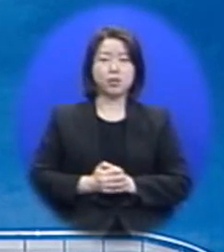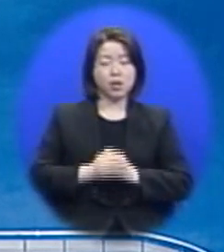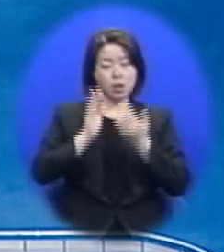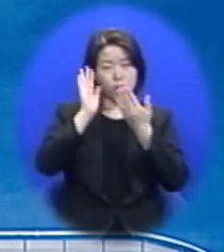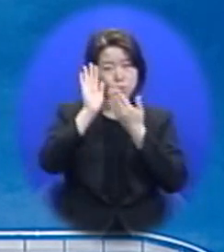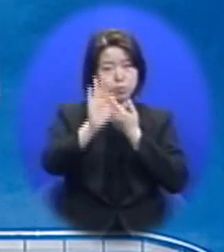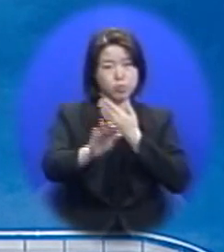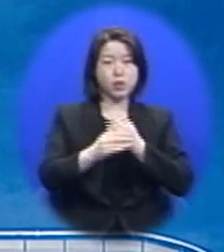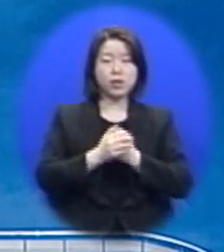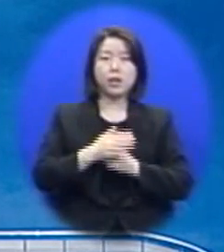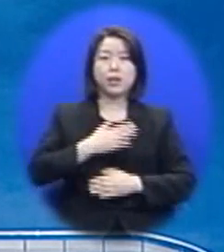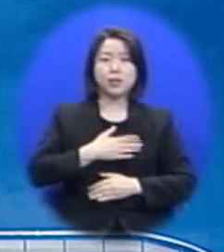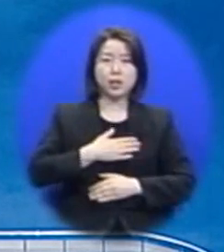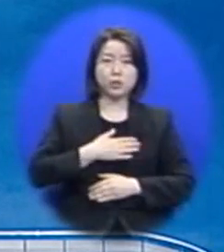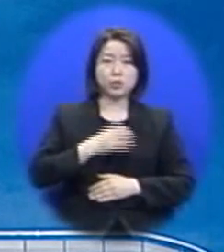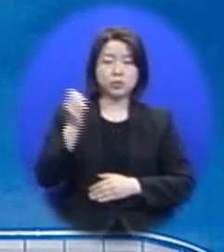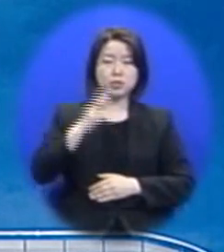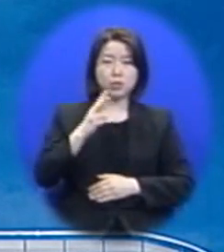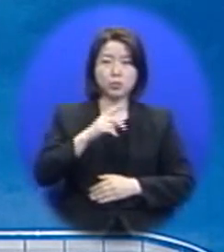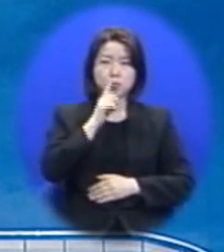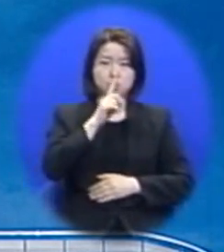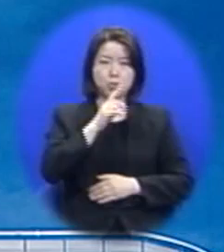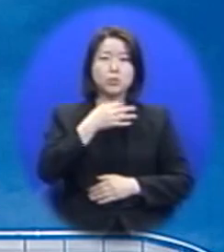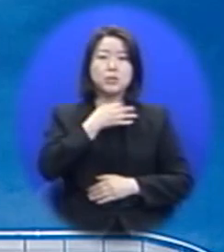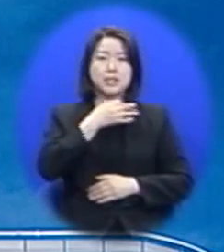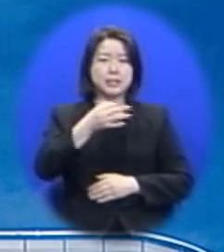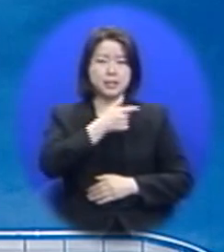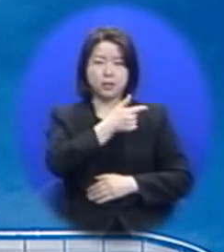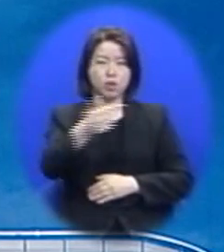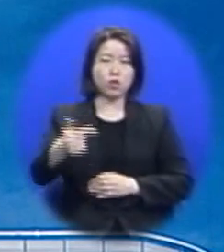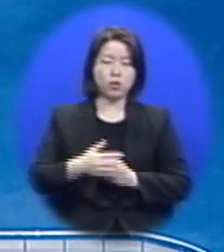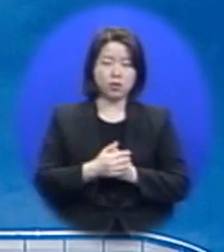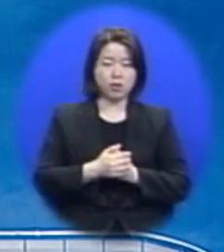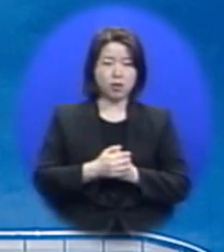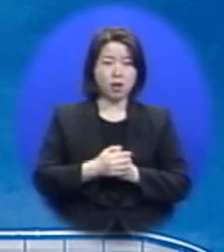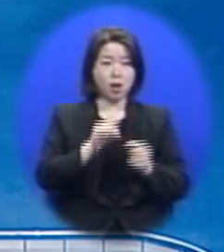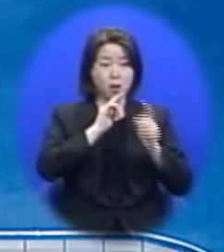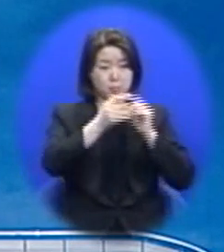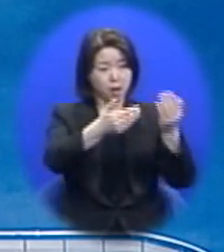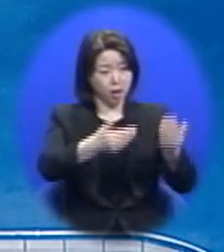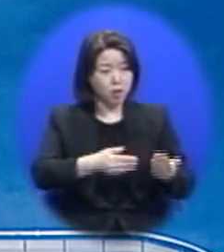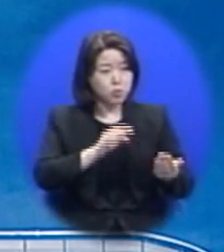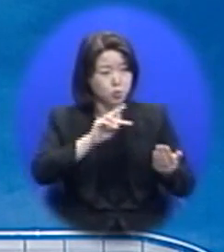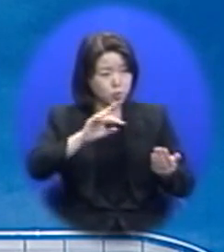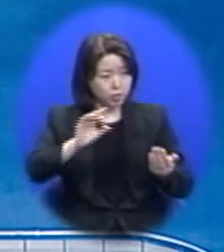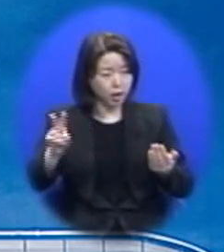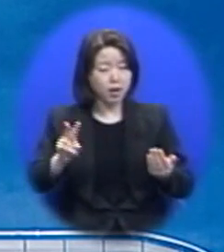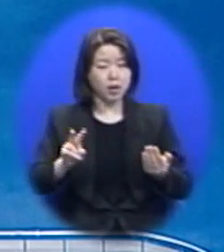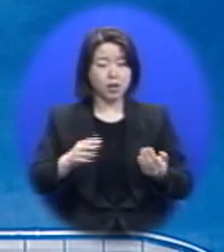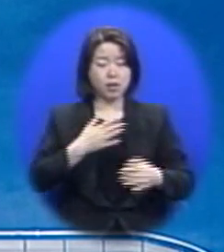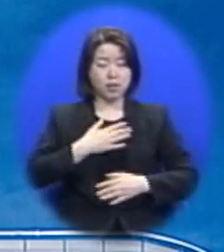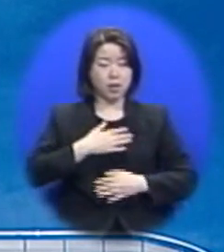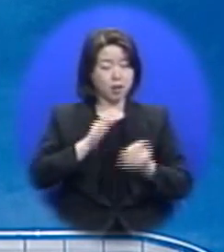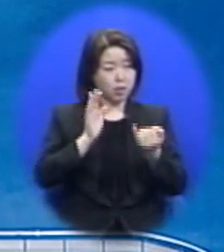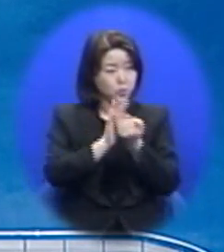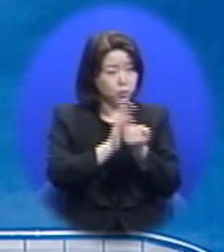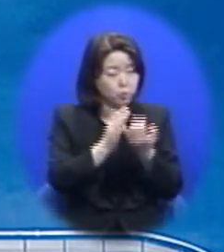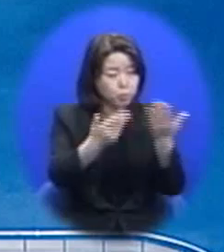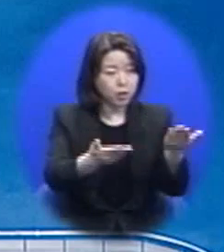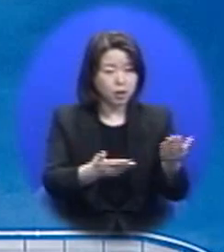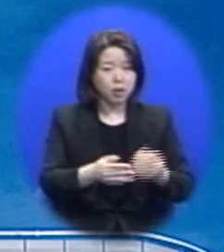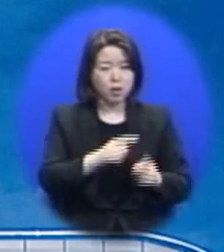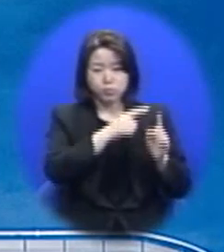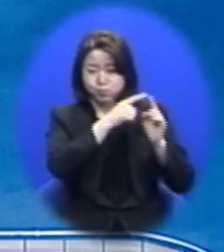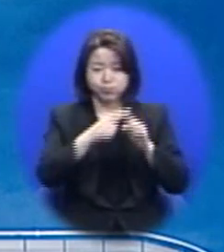나중에는 나도 자꾸 소리가 커졌습니다. 말을 해야 아빠가 도와주잖아. 무조건 다른 교회 가면 안